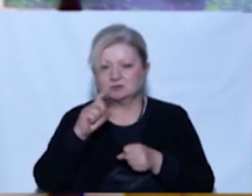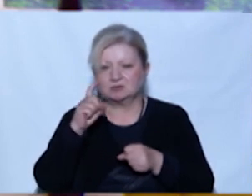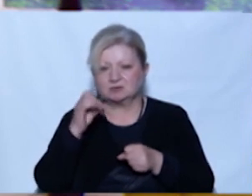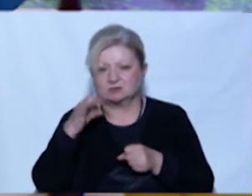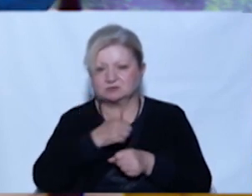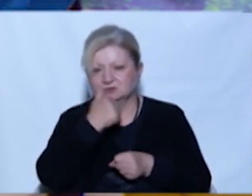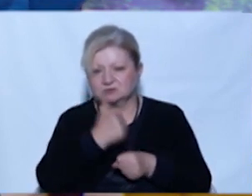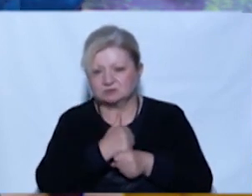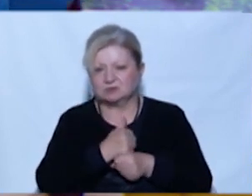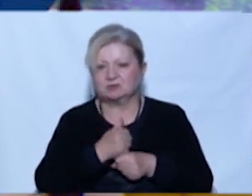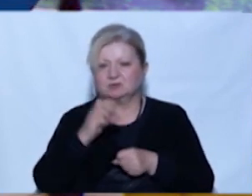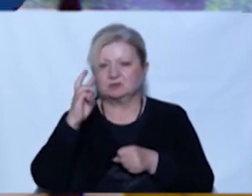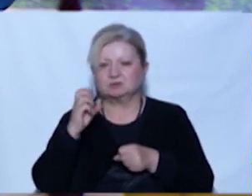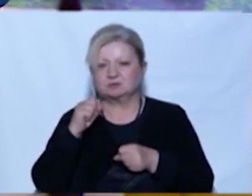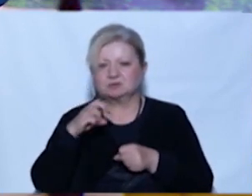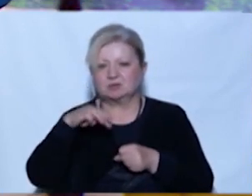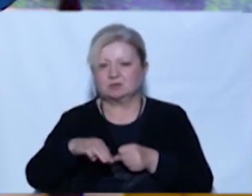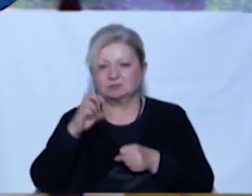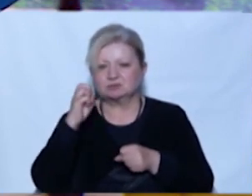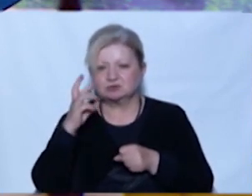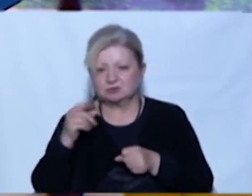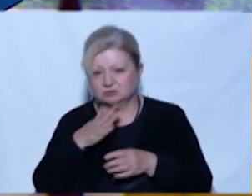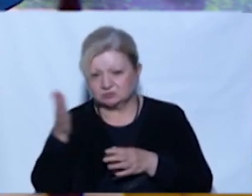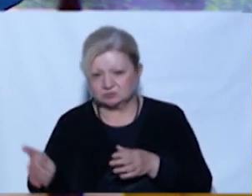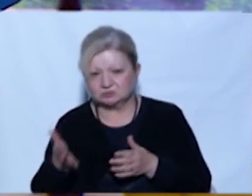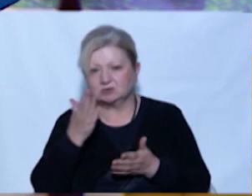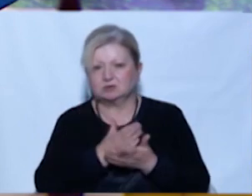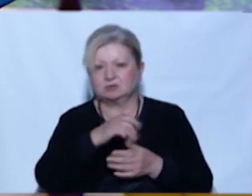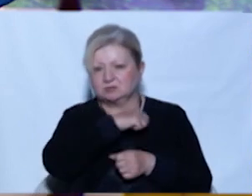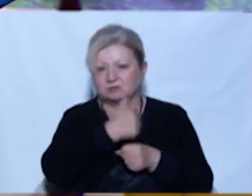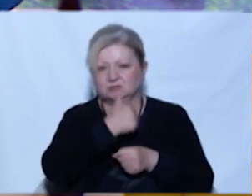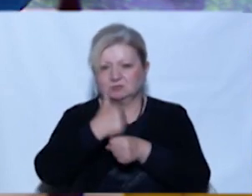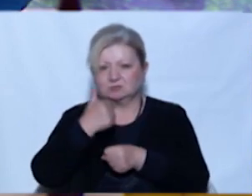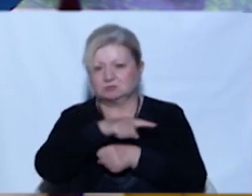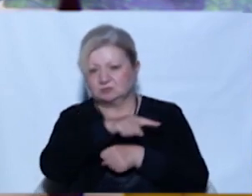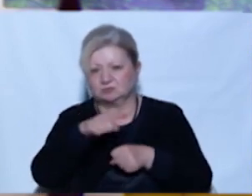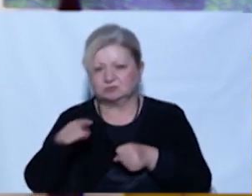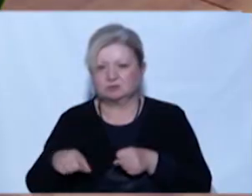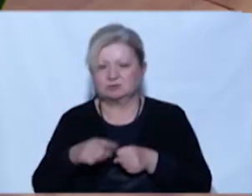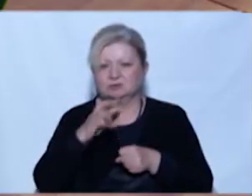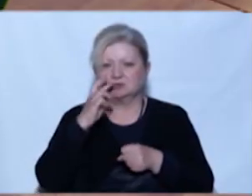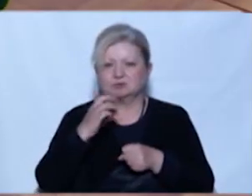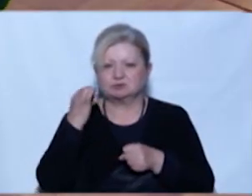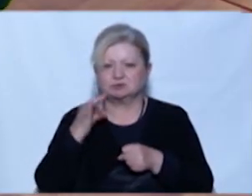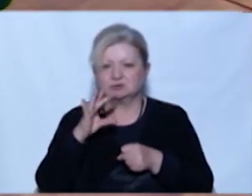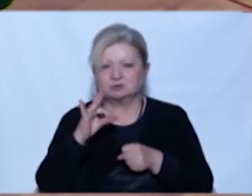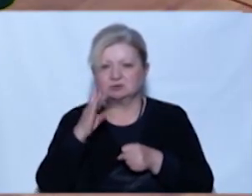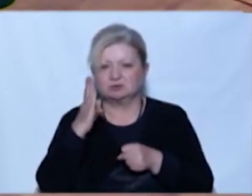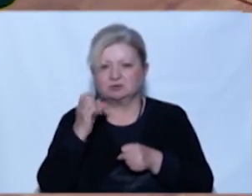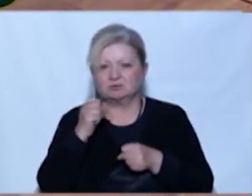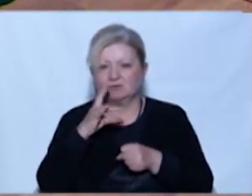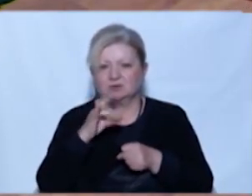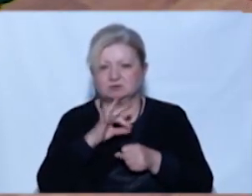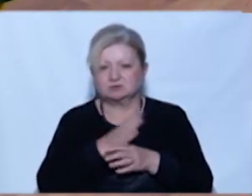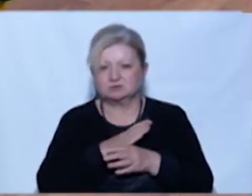მთავარი შამშადილისა, მთავარი კაკისა, მთავარი შამახიისა და მთავარი შირვანისა, მფლობელი და